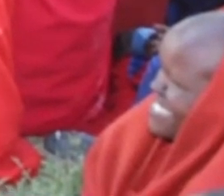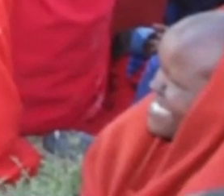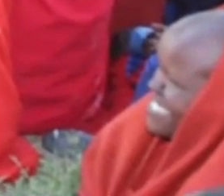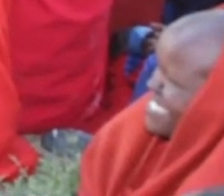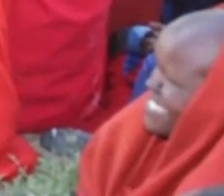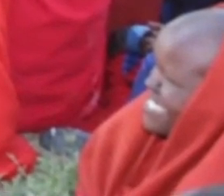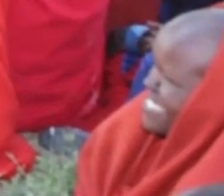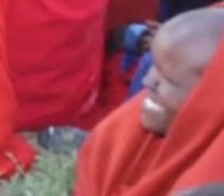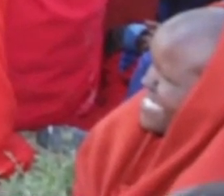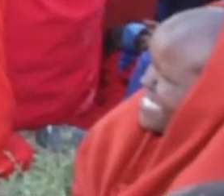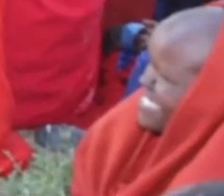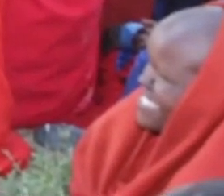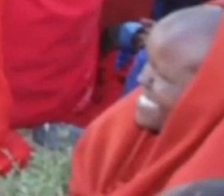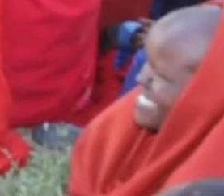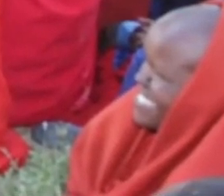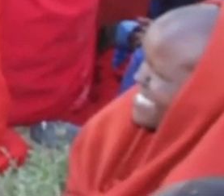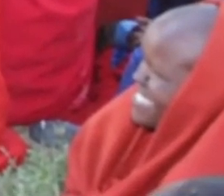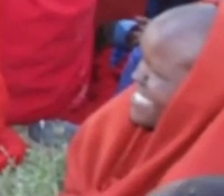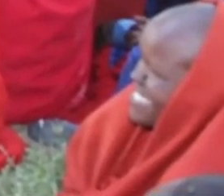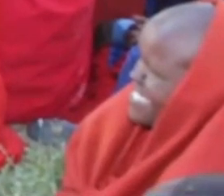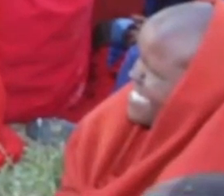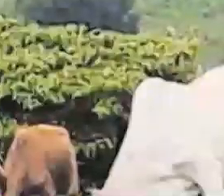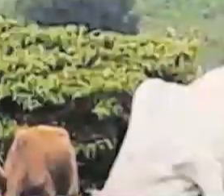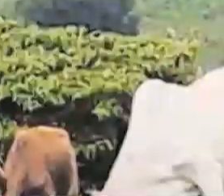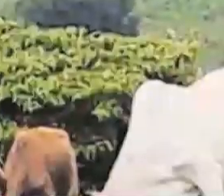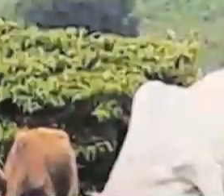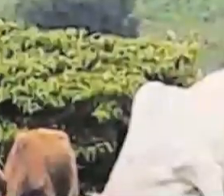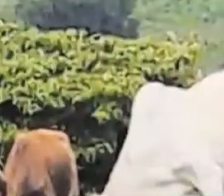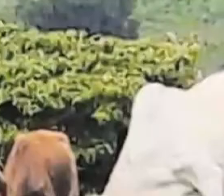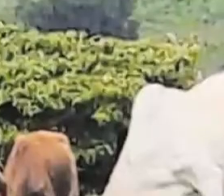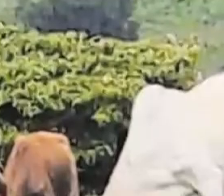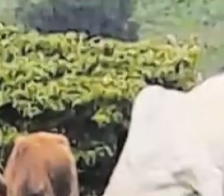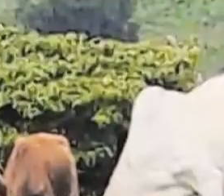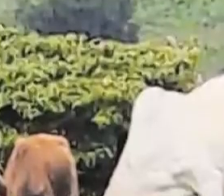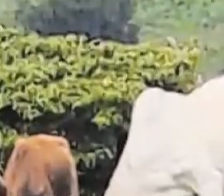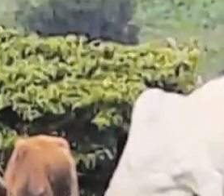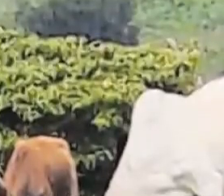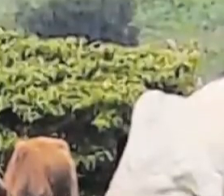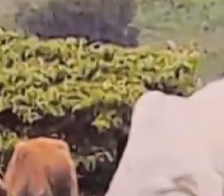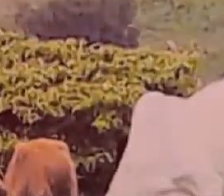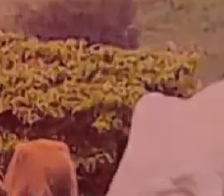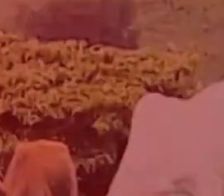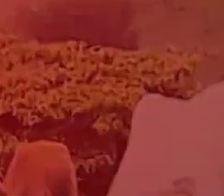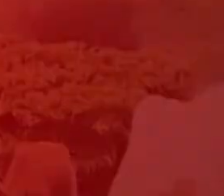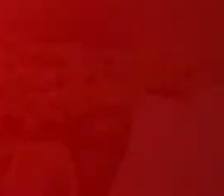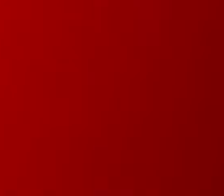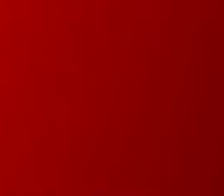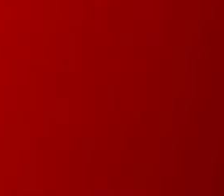kuongezeka katika eneo hilo. Kutoka Dar es Salaam, Tanzania, Asia Gamba, Mwanzo TV.